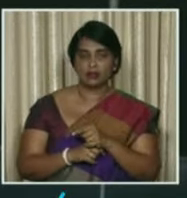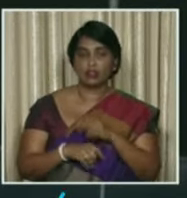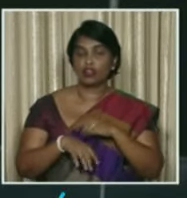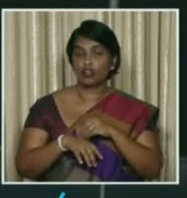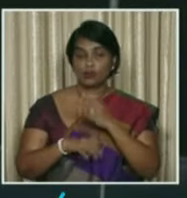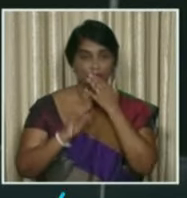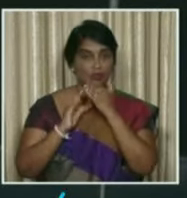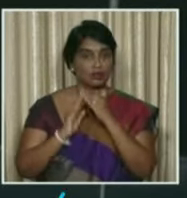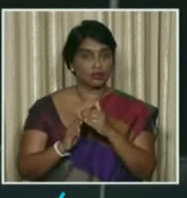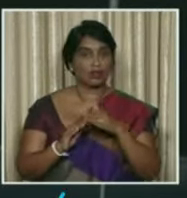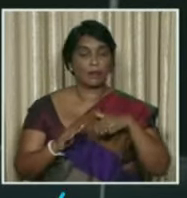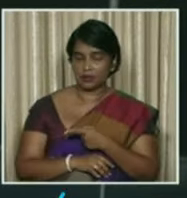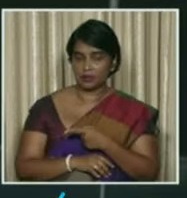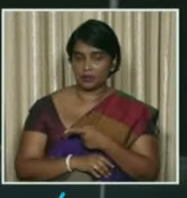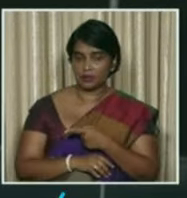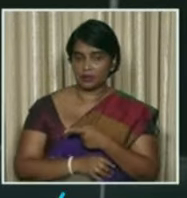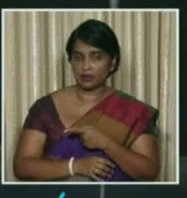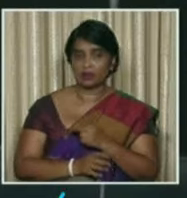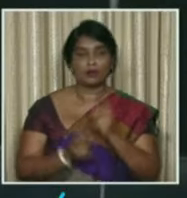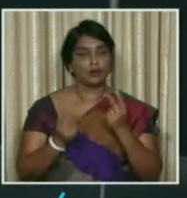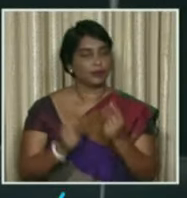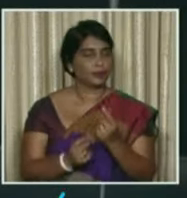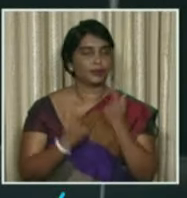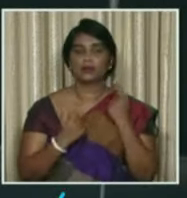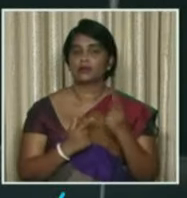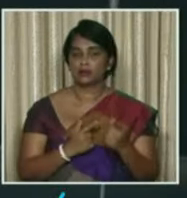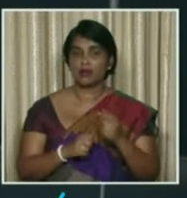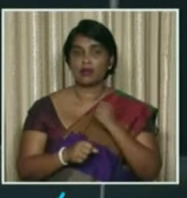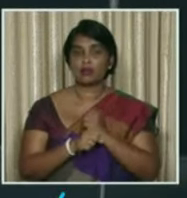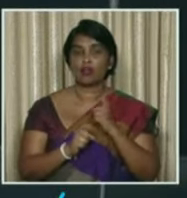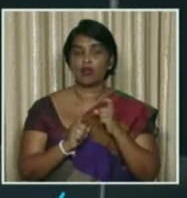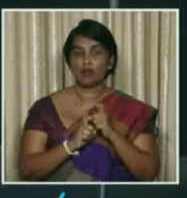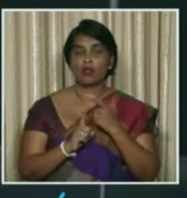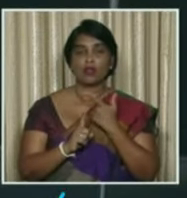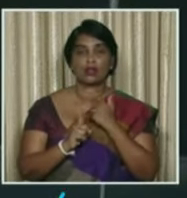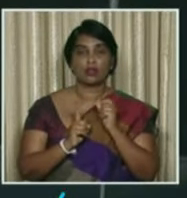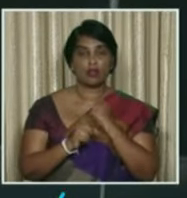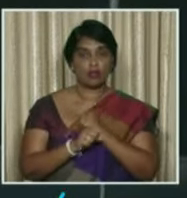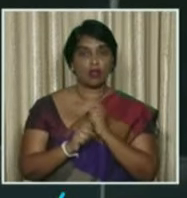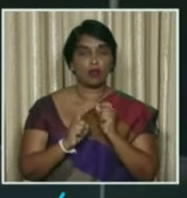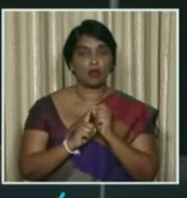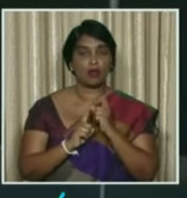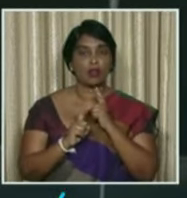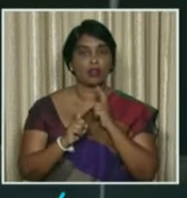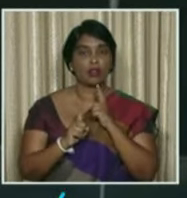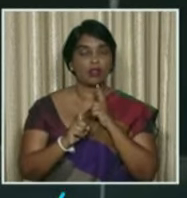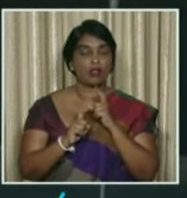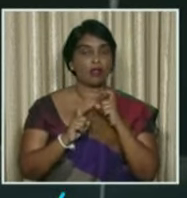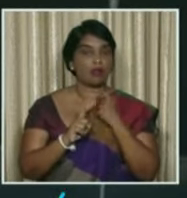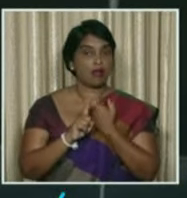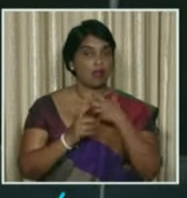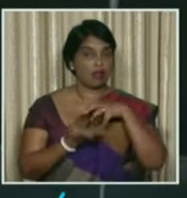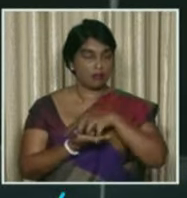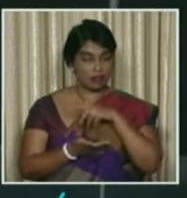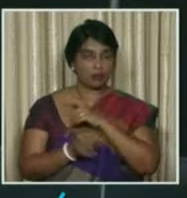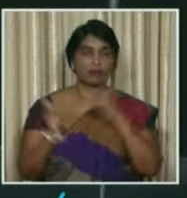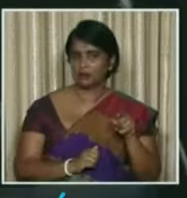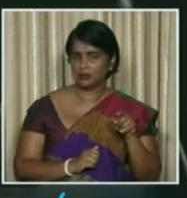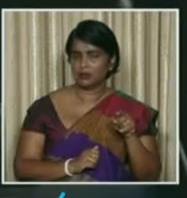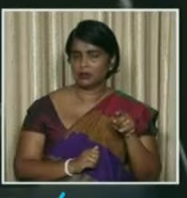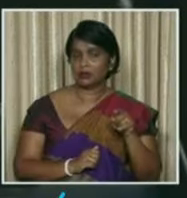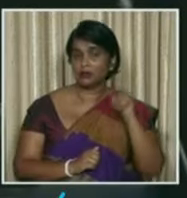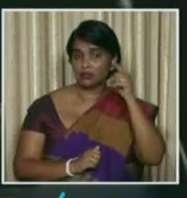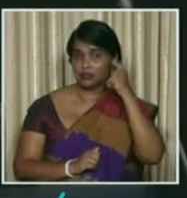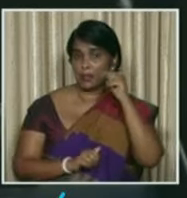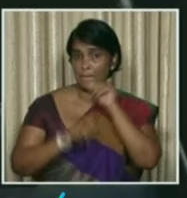රඹුක්පිටිය මහවිද්‍යාලයේ විදුහල්පතිතුමා වහාම ක්‍රියාත්මක කරන පරිදි ගම්පොළ කලාප අධ්‍යයන කාර්යාලයට අනුයුක්ත කිරීමට පළාත් බලධාරීන් විසින් කටයුතු කර ඇත.